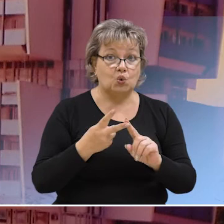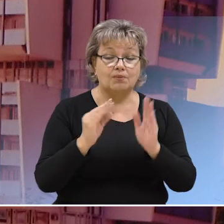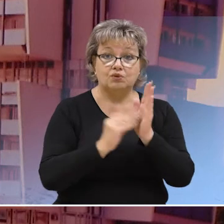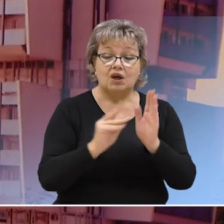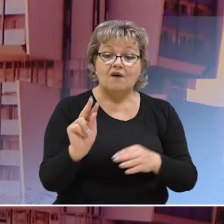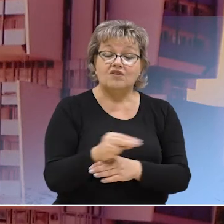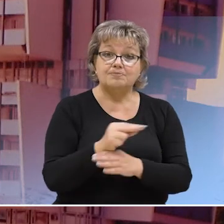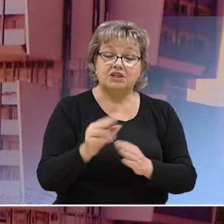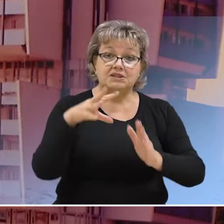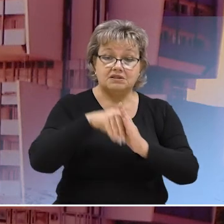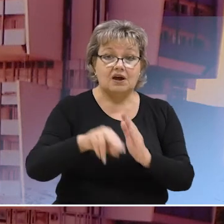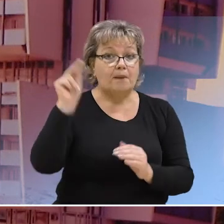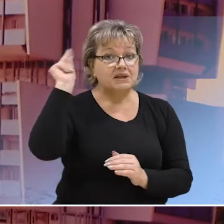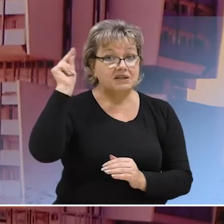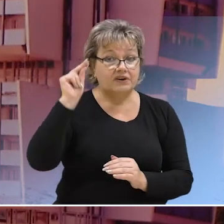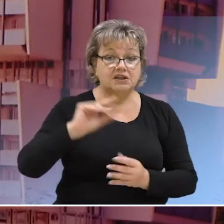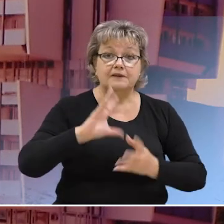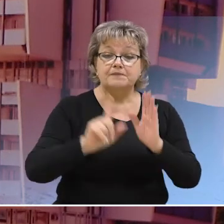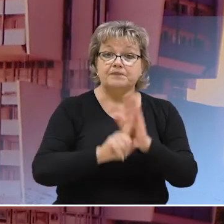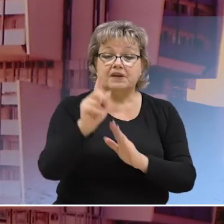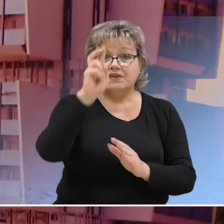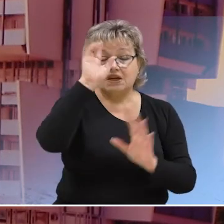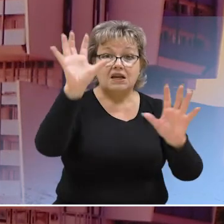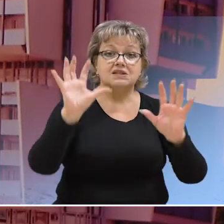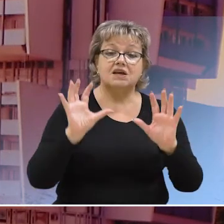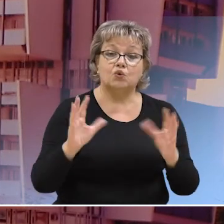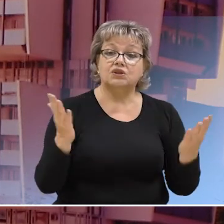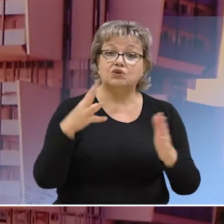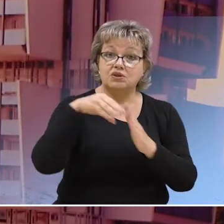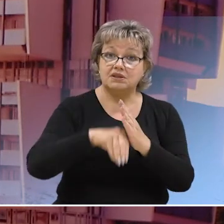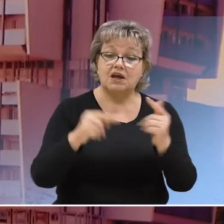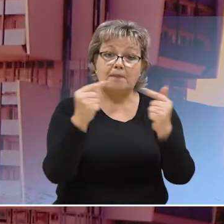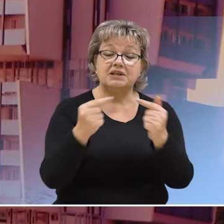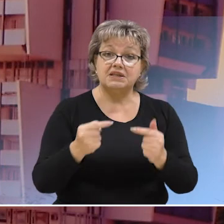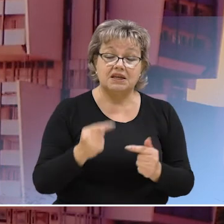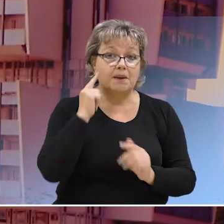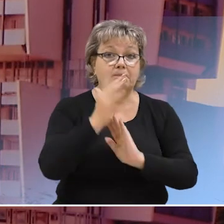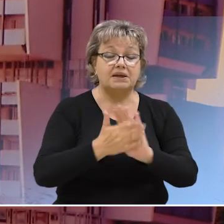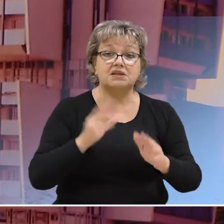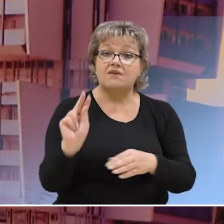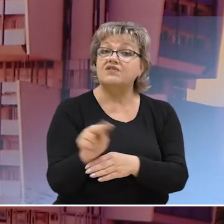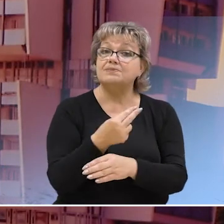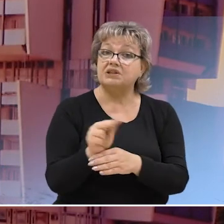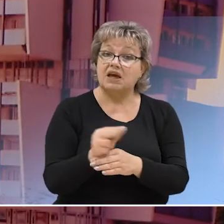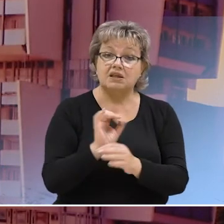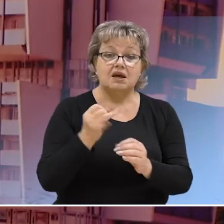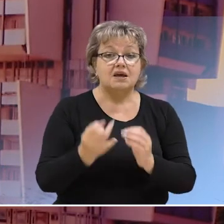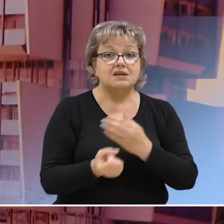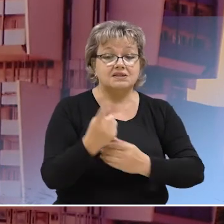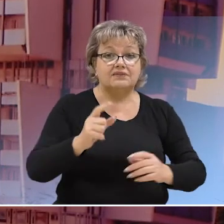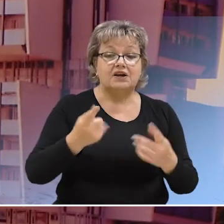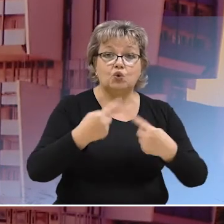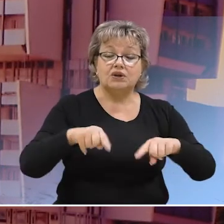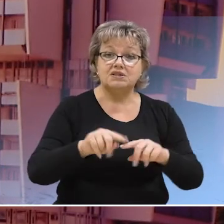расскажем. Значит, второй пункт. Воспитательная составляющая образования. В силу вступает федеральный закон, который содержит определение понятия воспитания